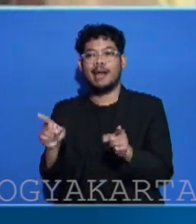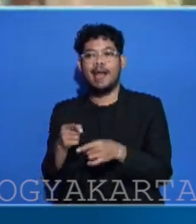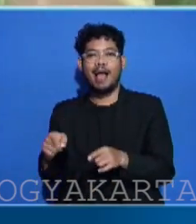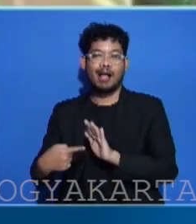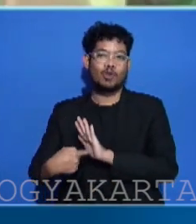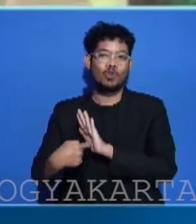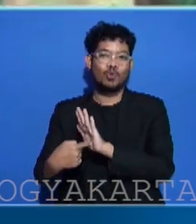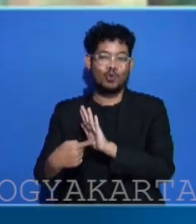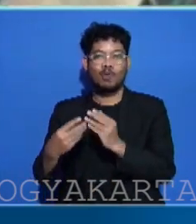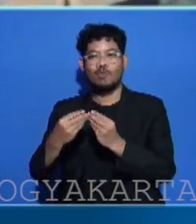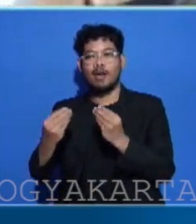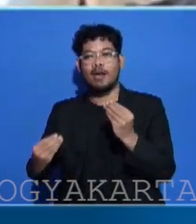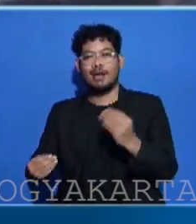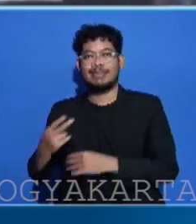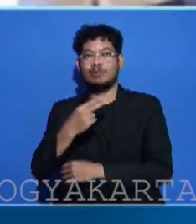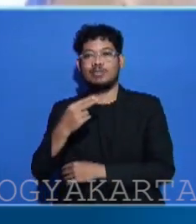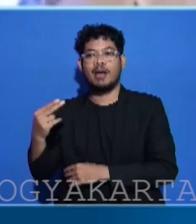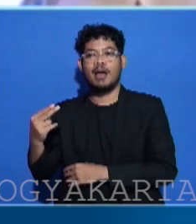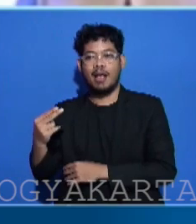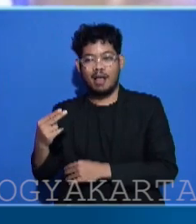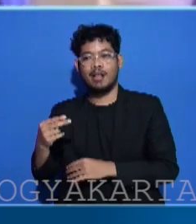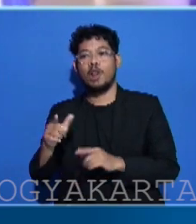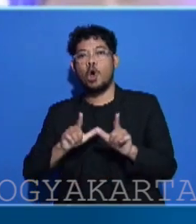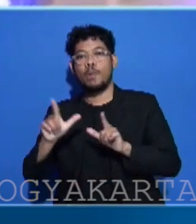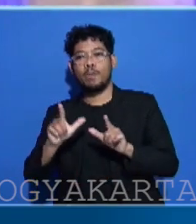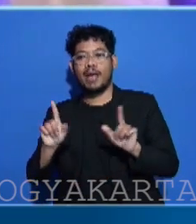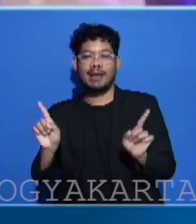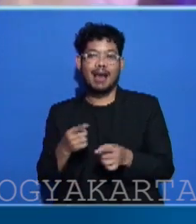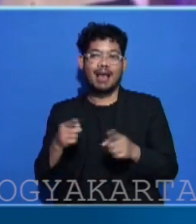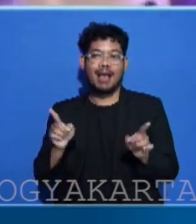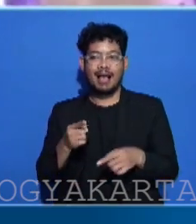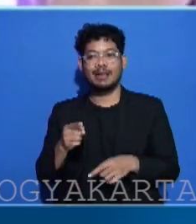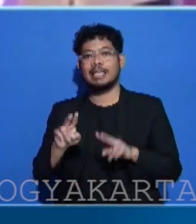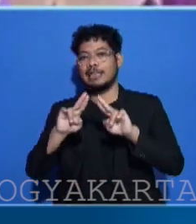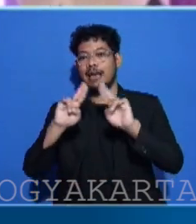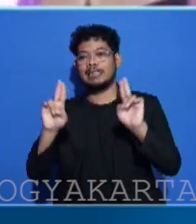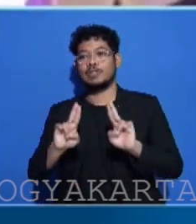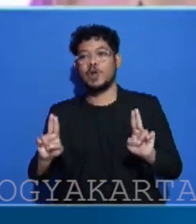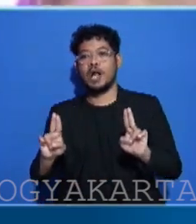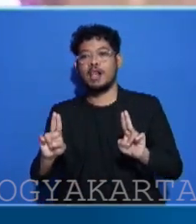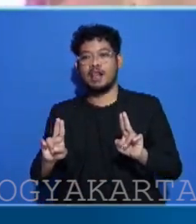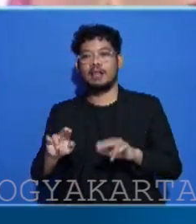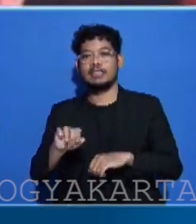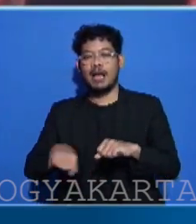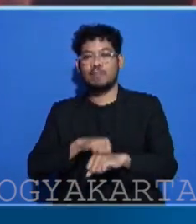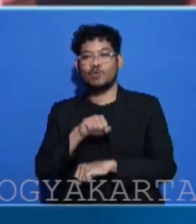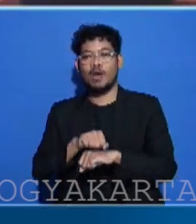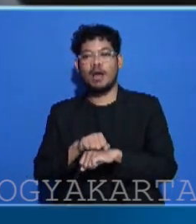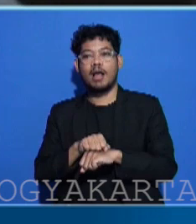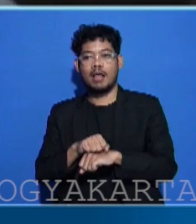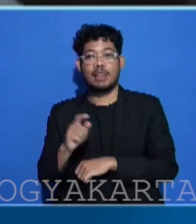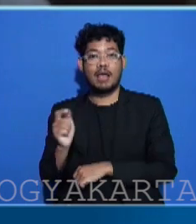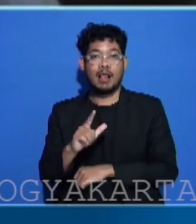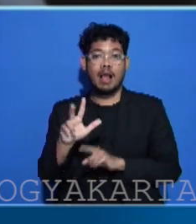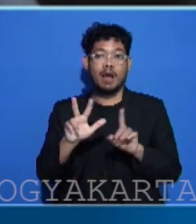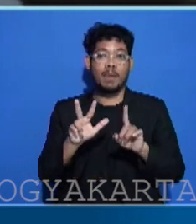mewakili Indonesia pada Lomba Paduan Suara Singapore International Choral Festival yang akan digelar 18 hingga 19